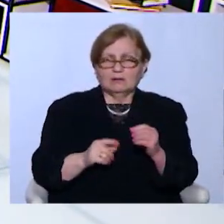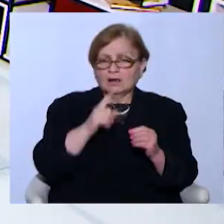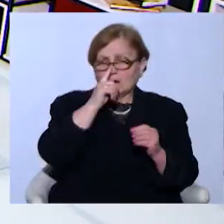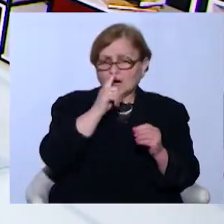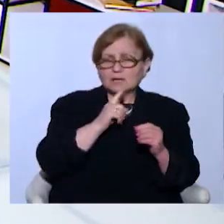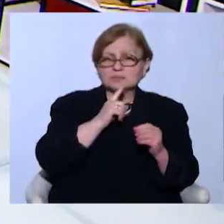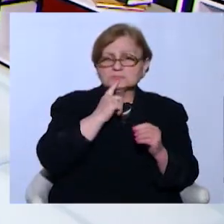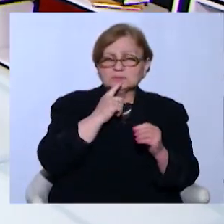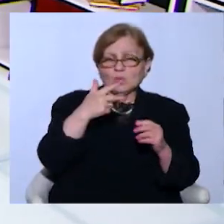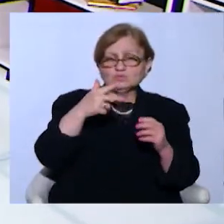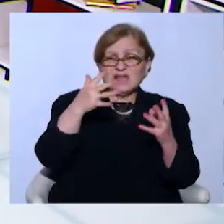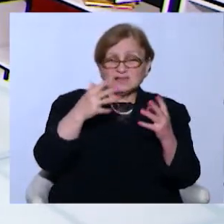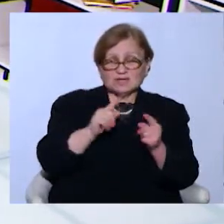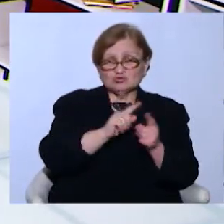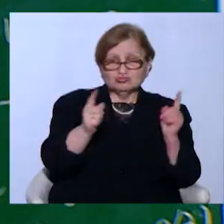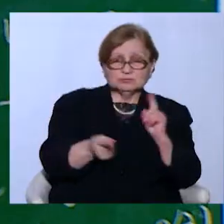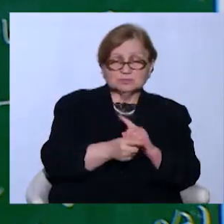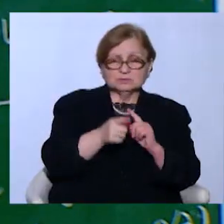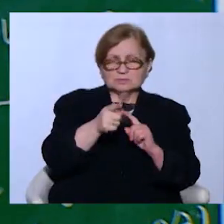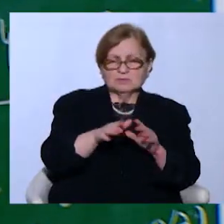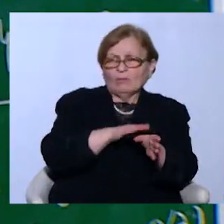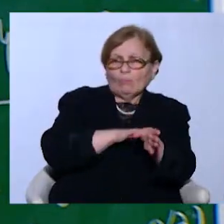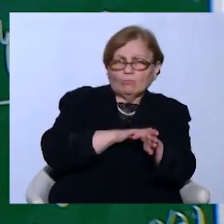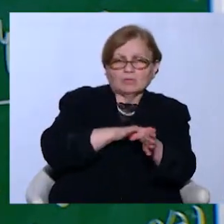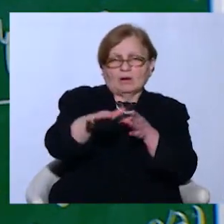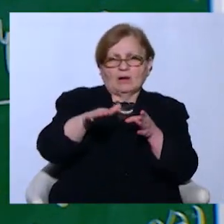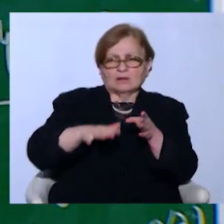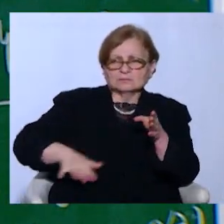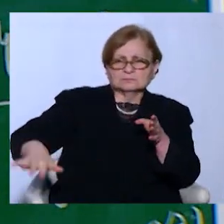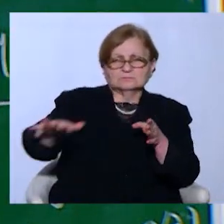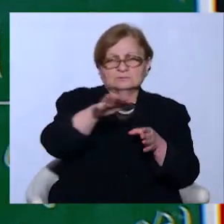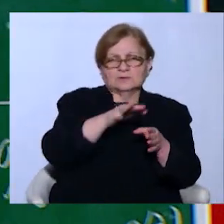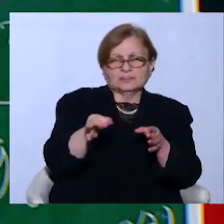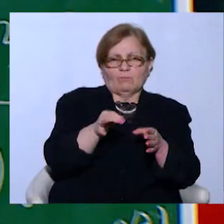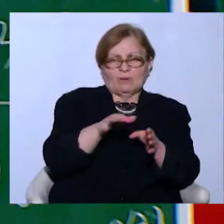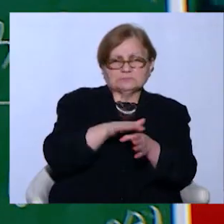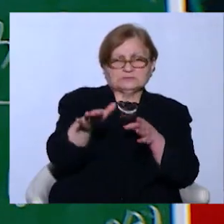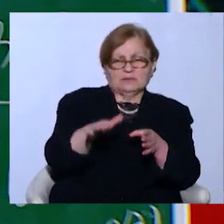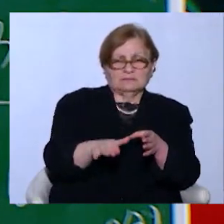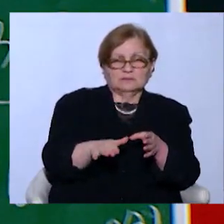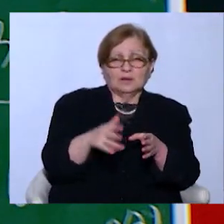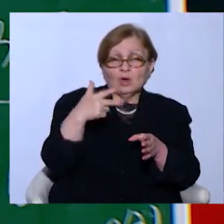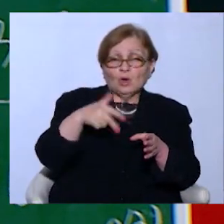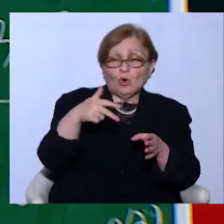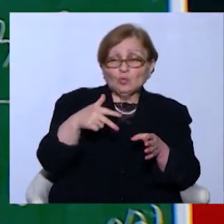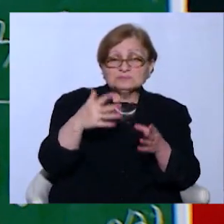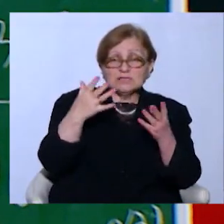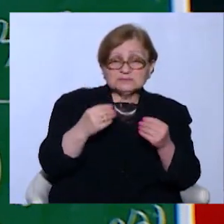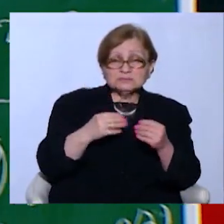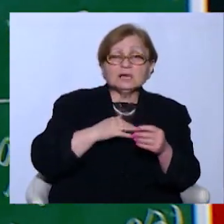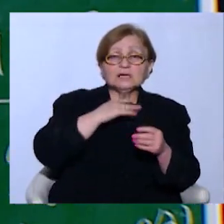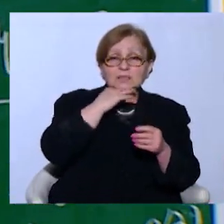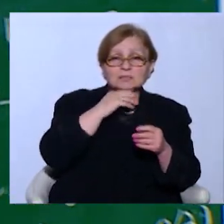თვის განმავლობაში, ან 30 დღეში გააფსო დაფარა მთელი ტბორი. ანუ 30 დღე დაჭირდა იმისათვის, რომ